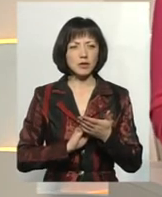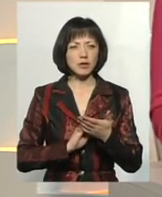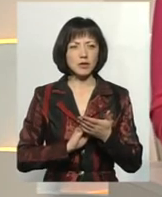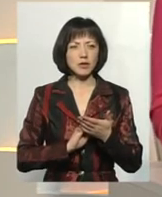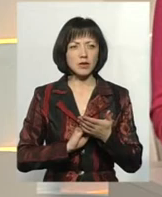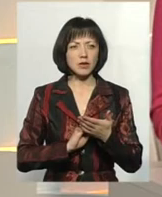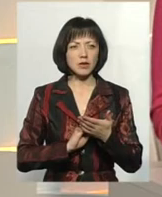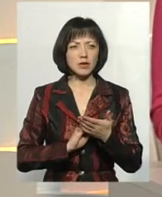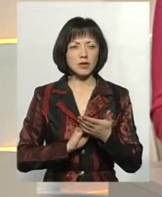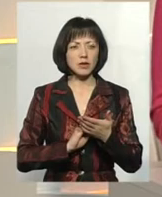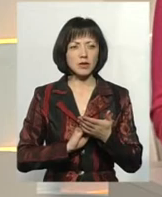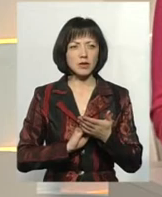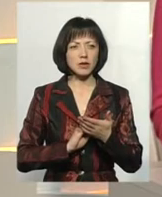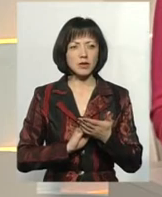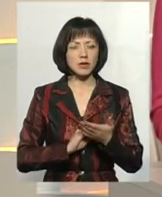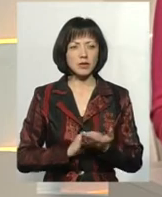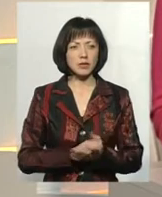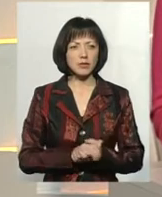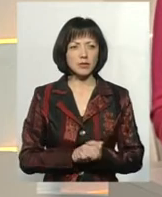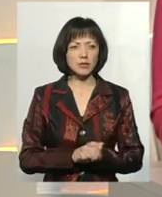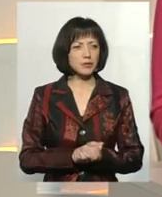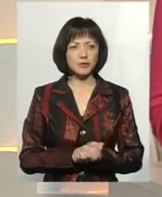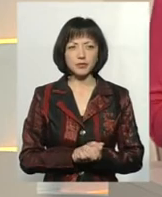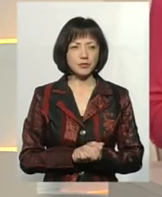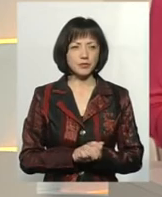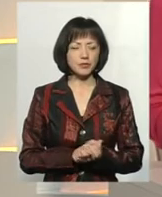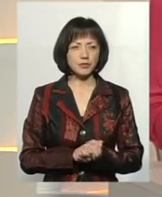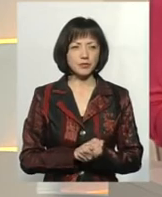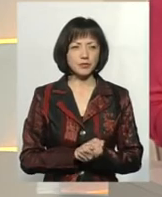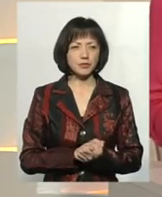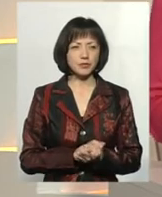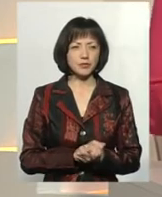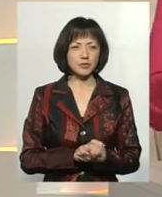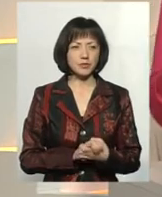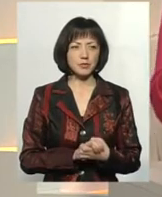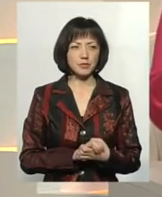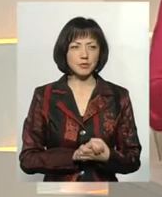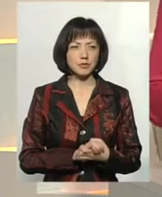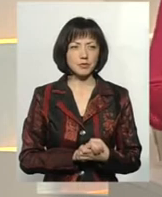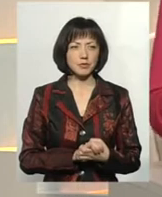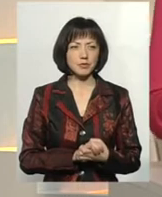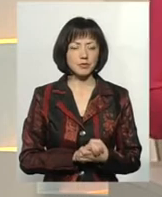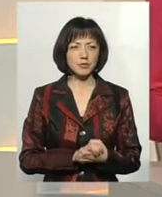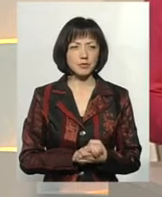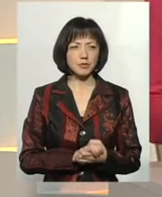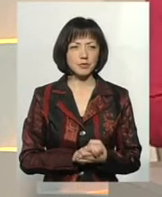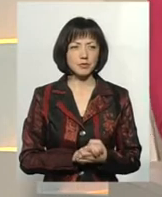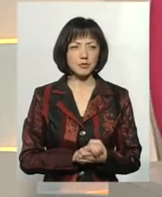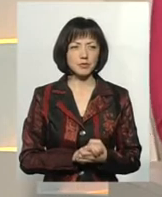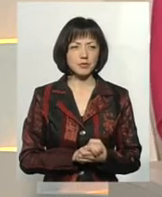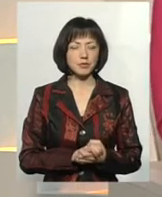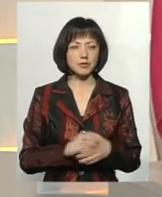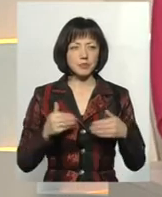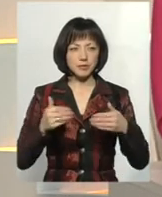От часто записується, але слушайте мене, ні? Ми чуємо там, ми чуємо, можливо, відійдіть від екрану